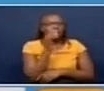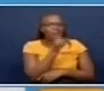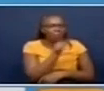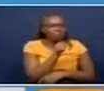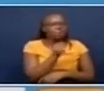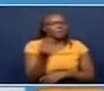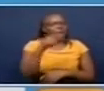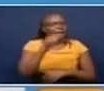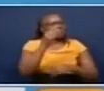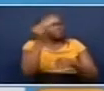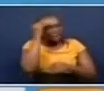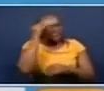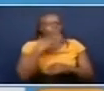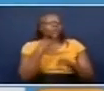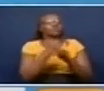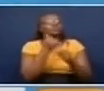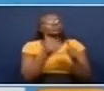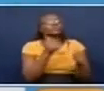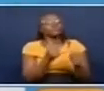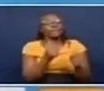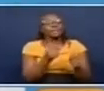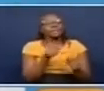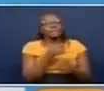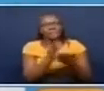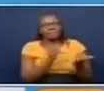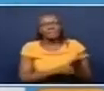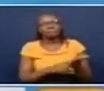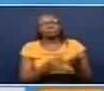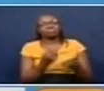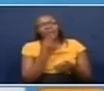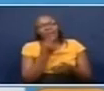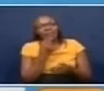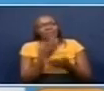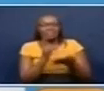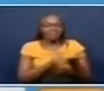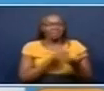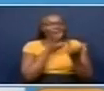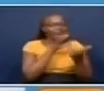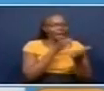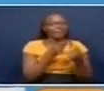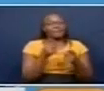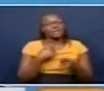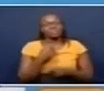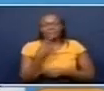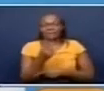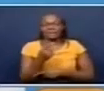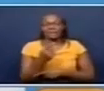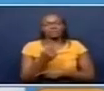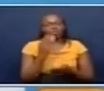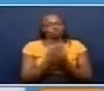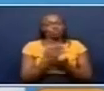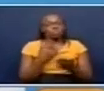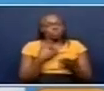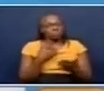kusoma uandikwe na nani? Walikuwa wanacheka, na mimi nawaambia sisomi niandikwe, ninasoma nijue,